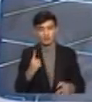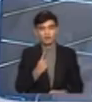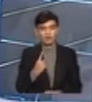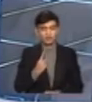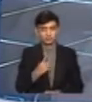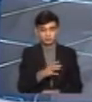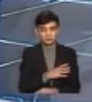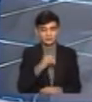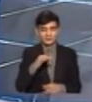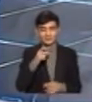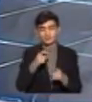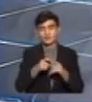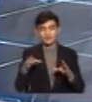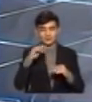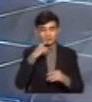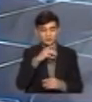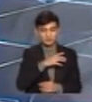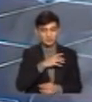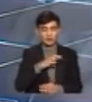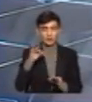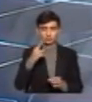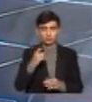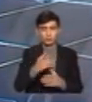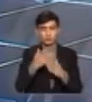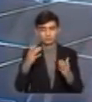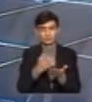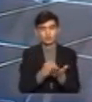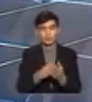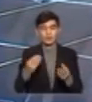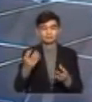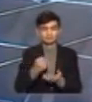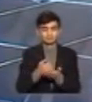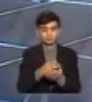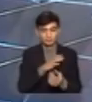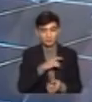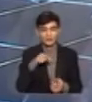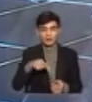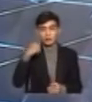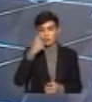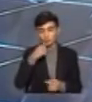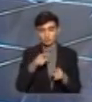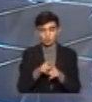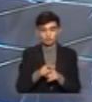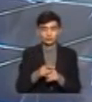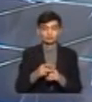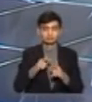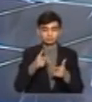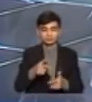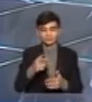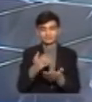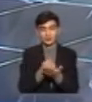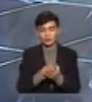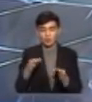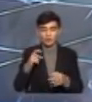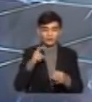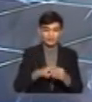жүр. Сөздерінше осы күнге дейін 100 мыңдап мемлекеттік жәрдемақы алып келгендер ендігі көмекке ілінер ілінбейтіндерін де